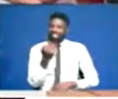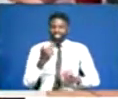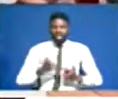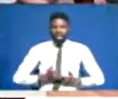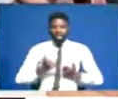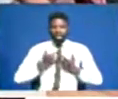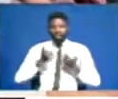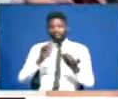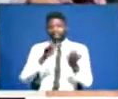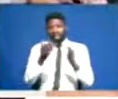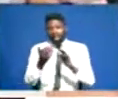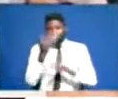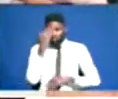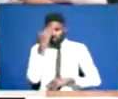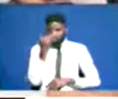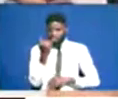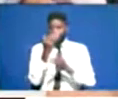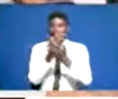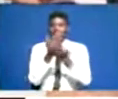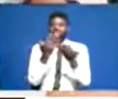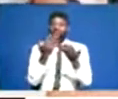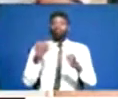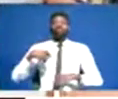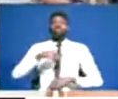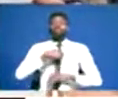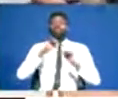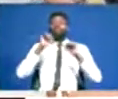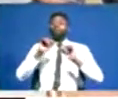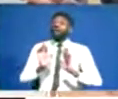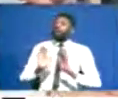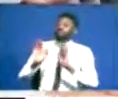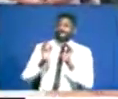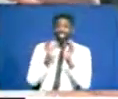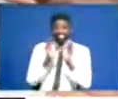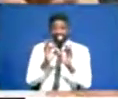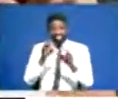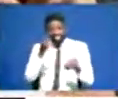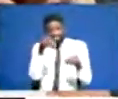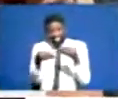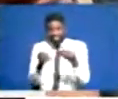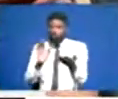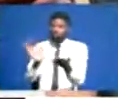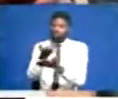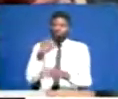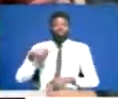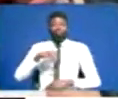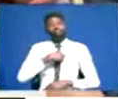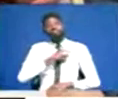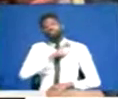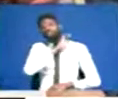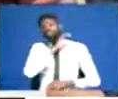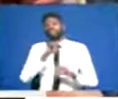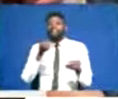ambalo lingeweza kuepukika, kwa sababu kama hawa fisi wangeondolewa. Maana tumekuwa tukilalamika kuna fisi wanapatikana hapa,